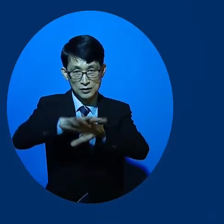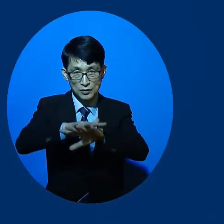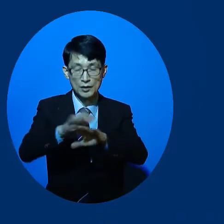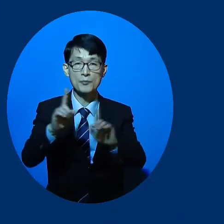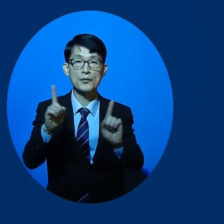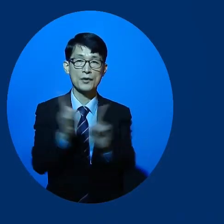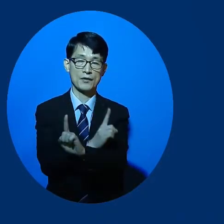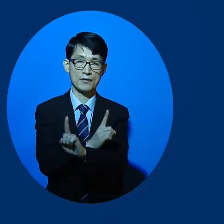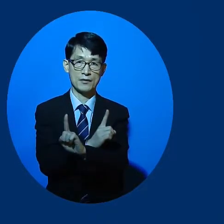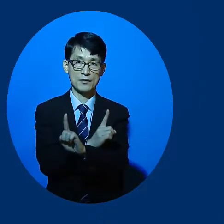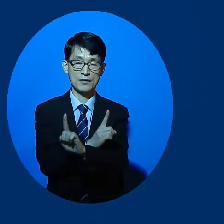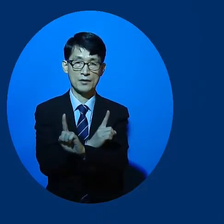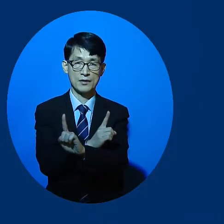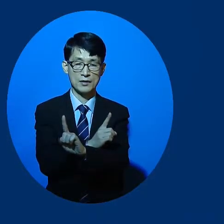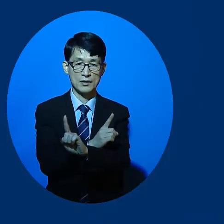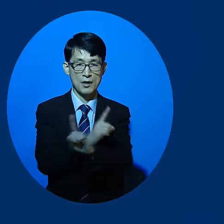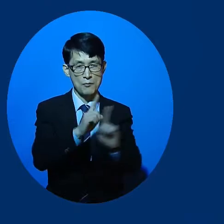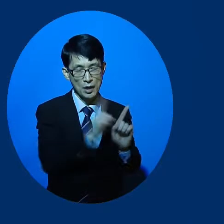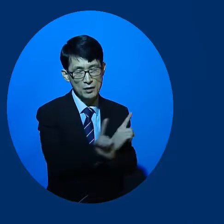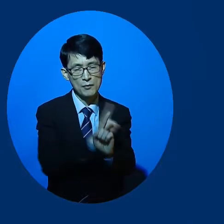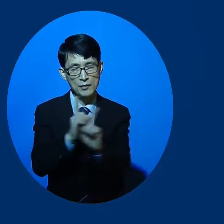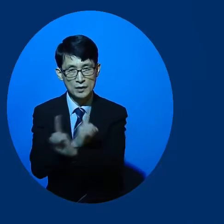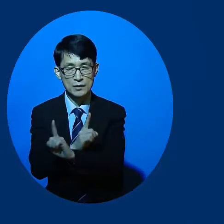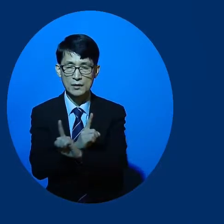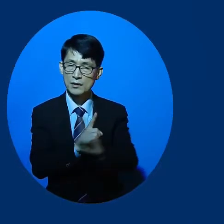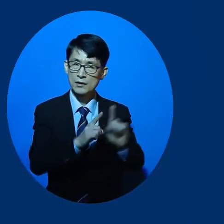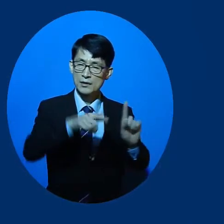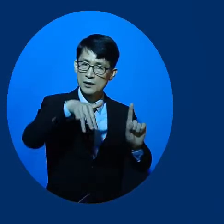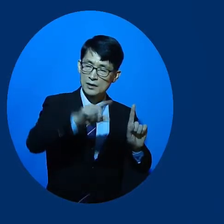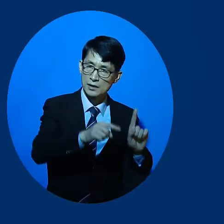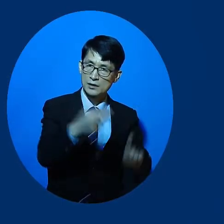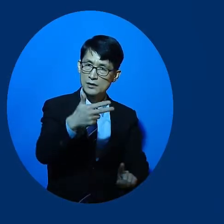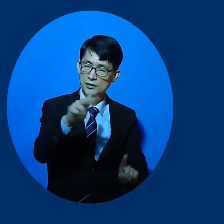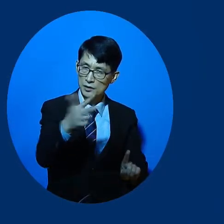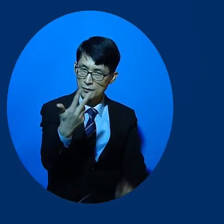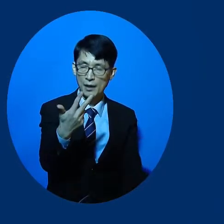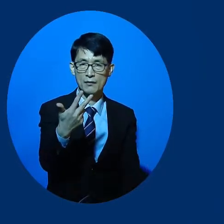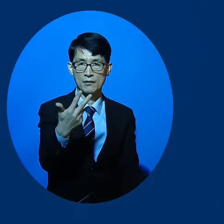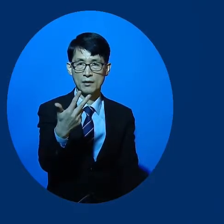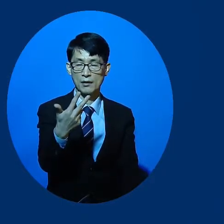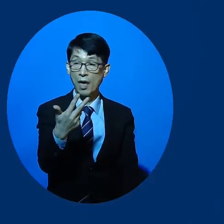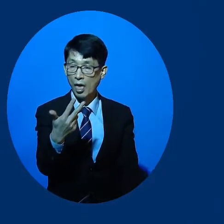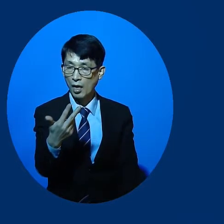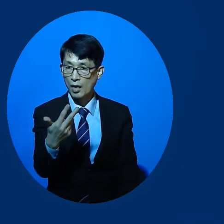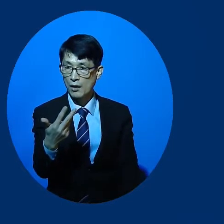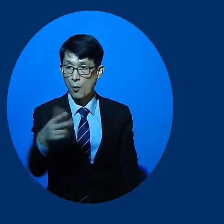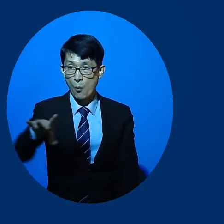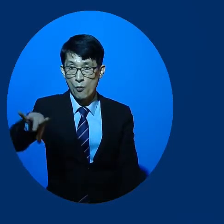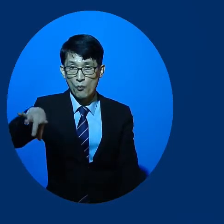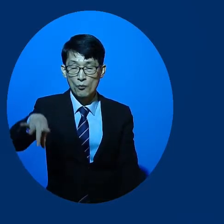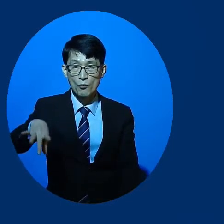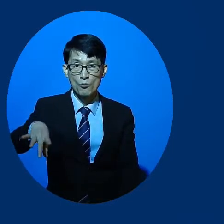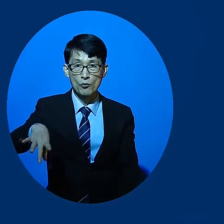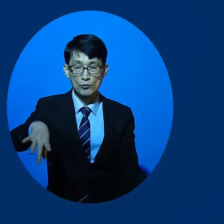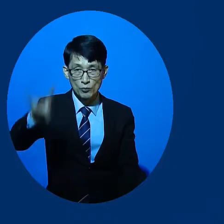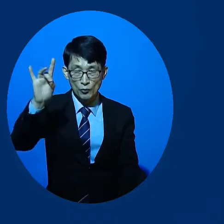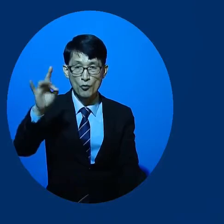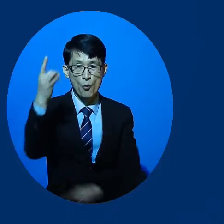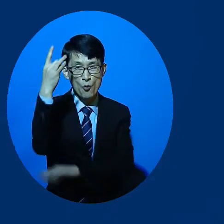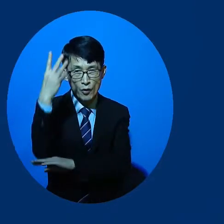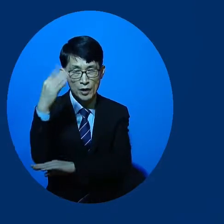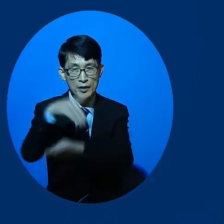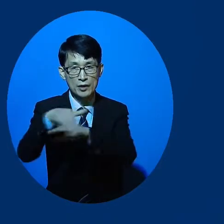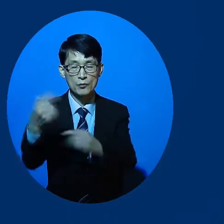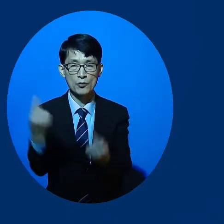되어서 무려 2차 설계 비용이 이제 7,700만 원. 당초보다 3배의 예산이 증액이 된